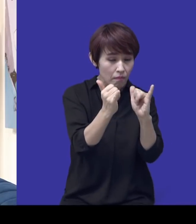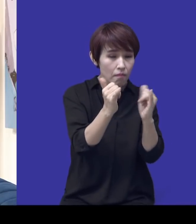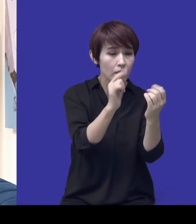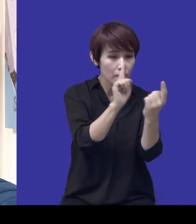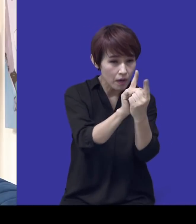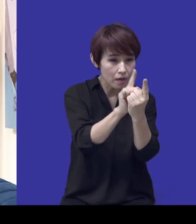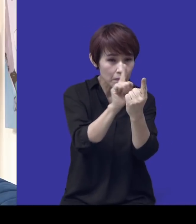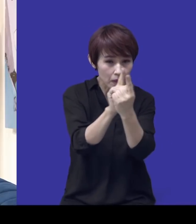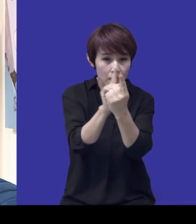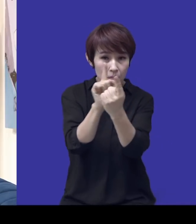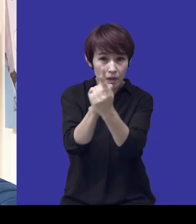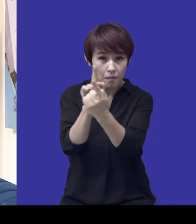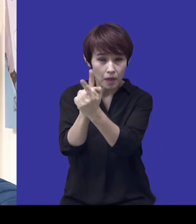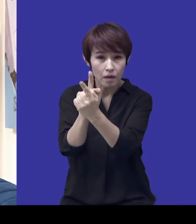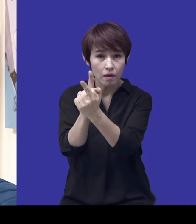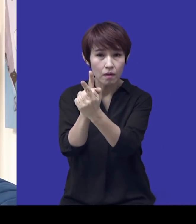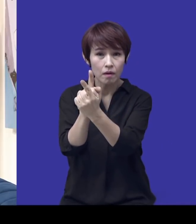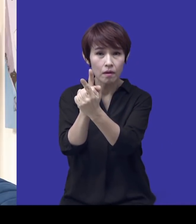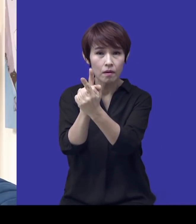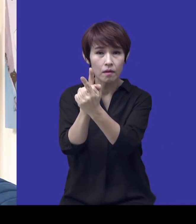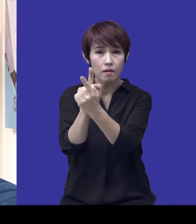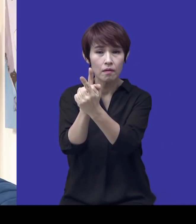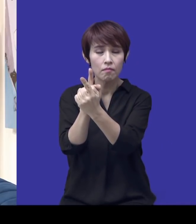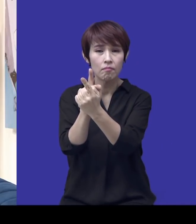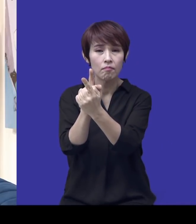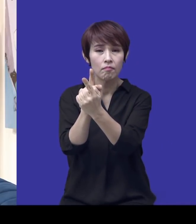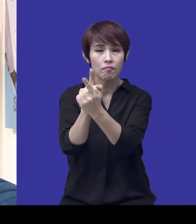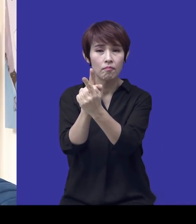네. 그때 이제